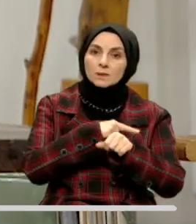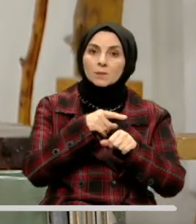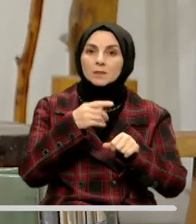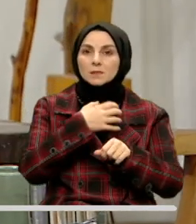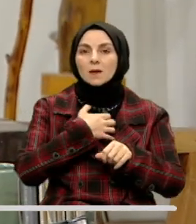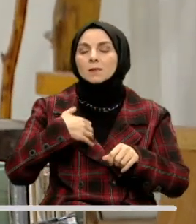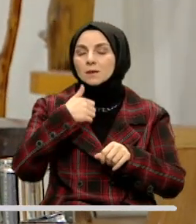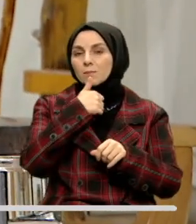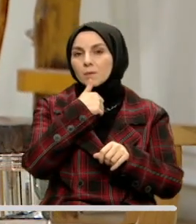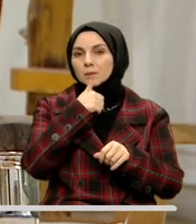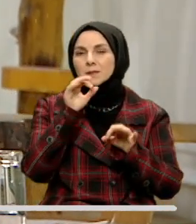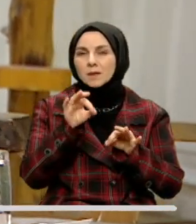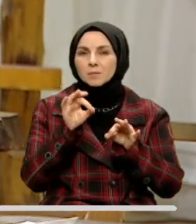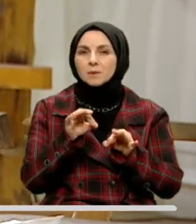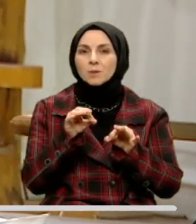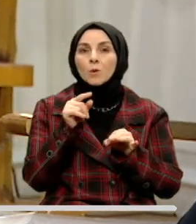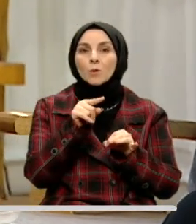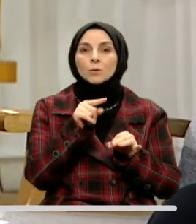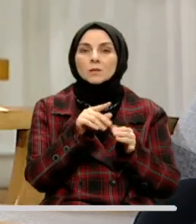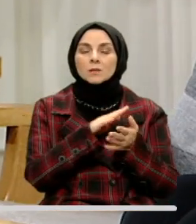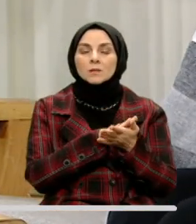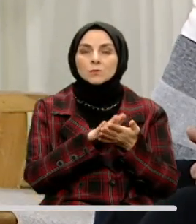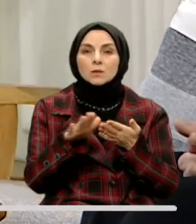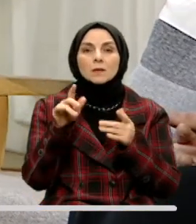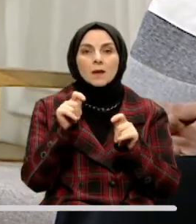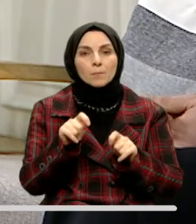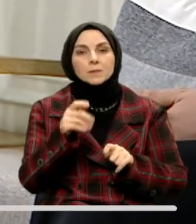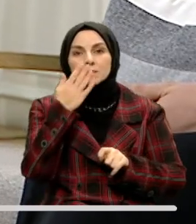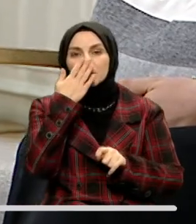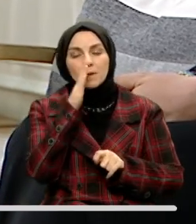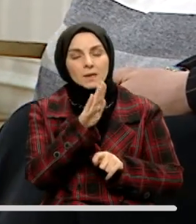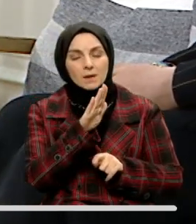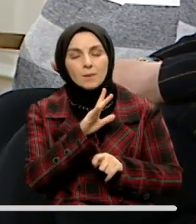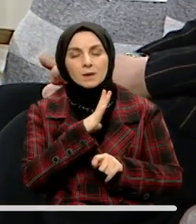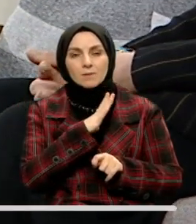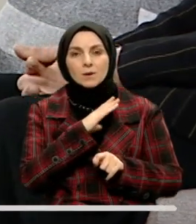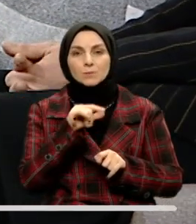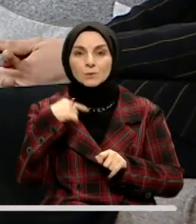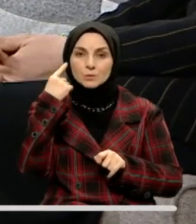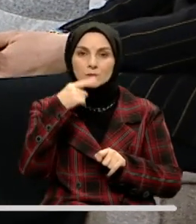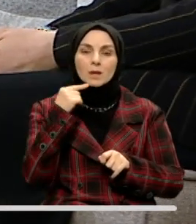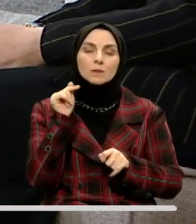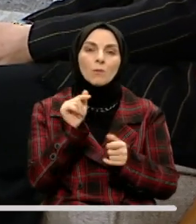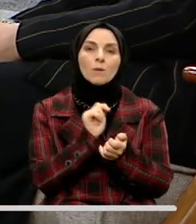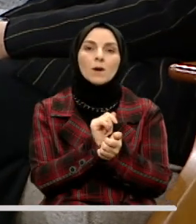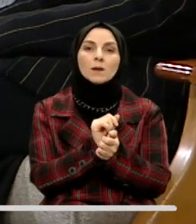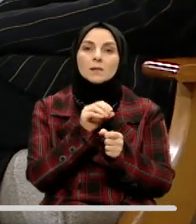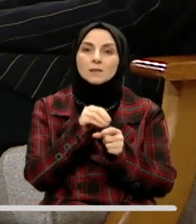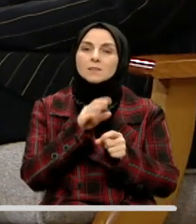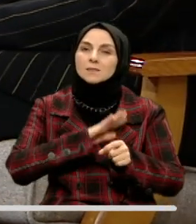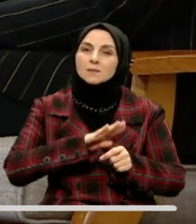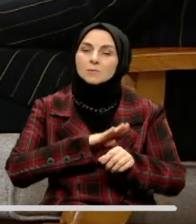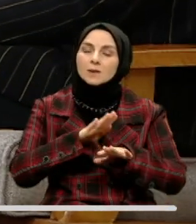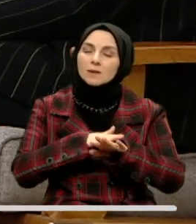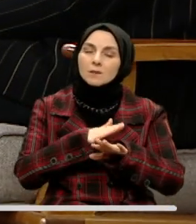yüzden bu bahsettiğiniz sadece sınav özelinde değil, bayağı böyle hayatın o yaşanılır tüm alanlarında çok kıymetli bir şey gibi. Kesinlikle. Peki